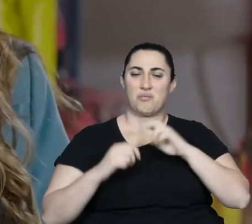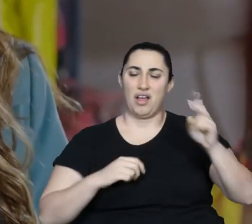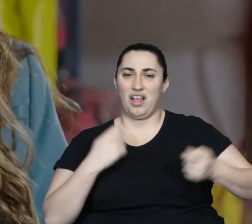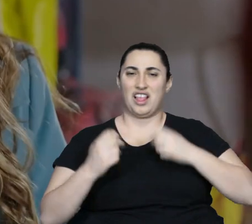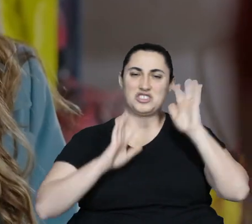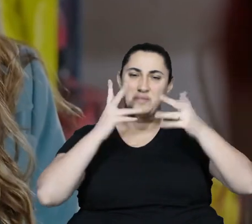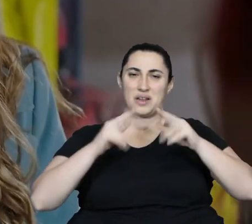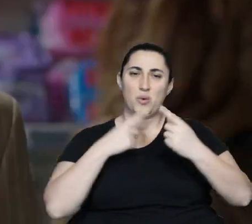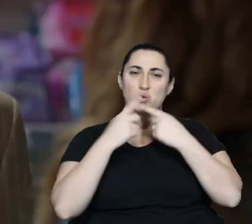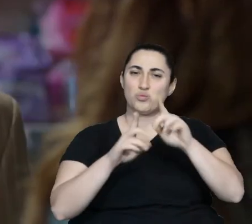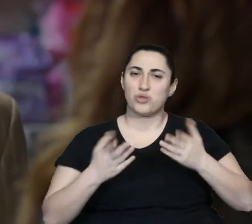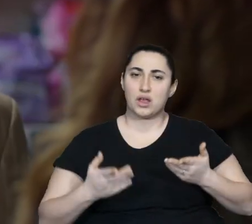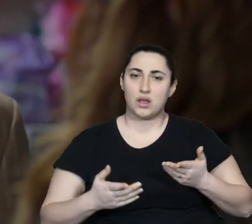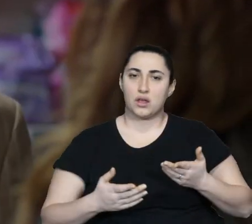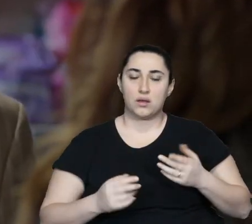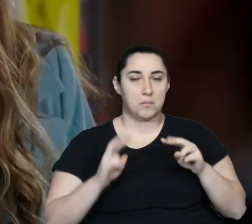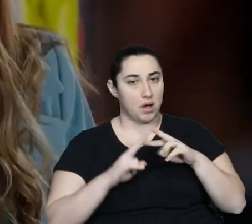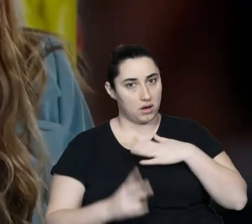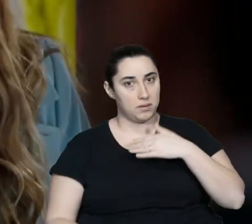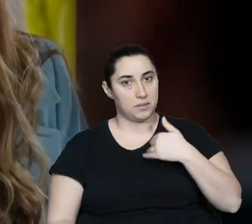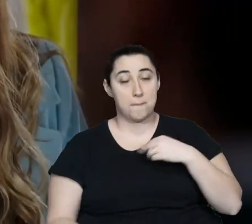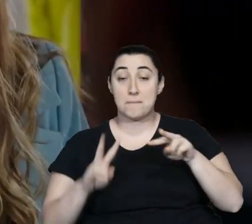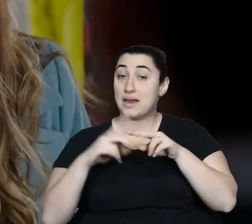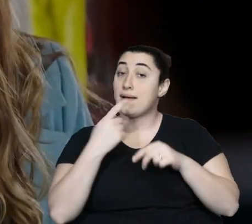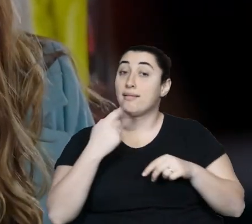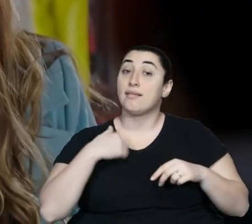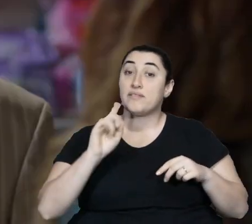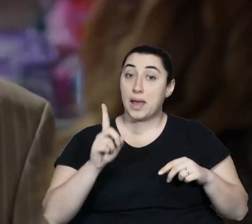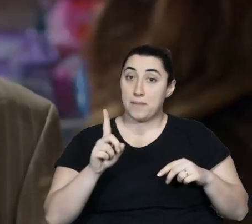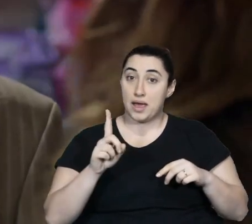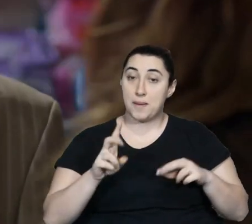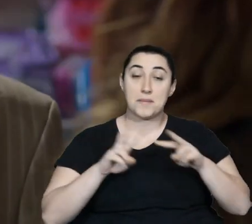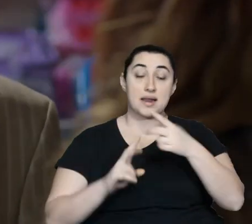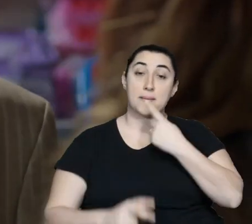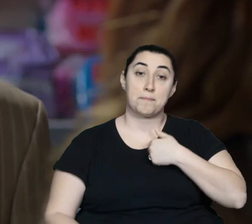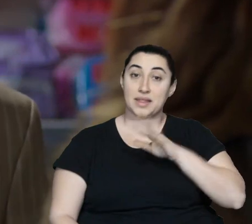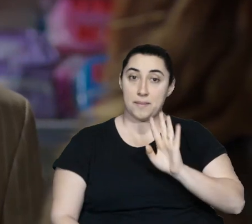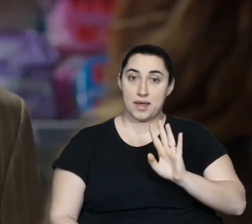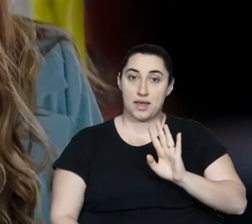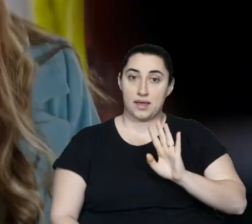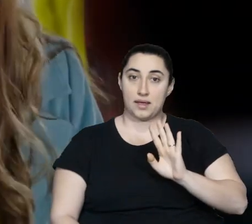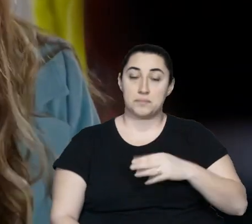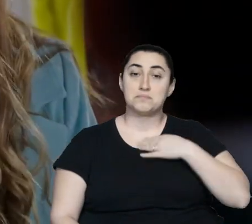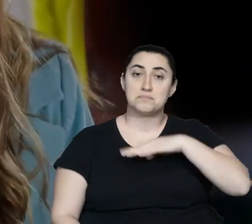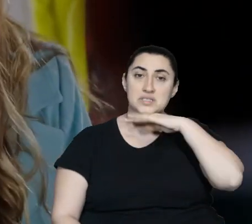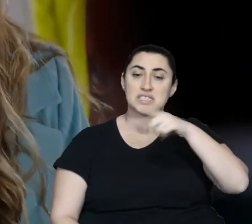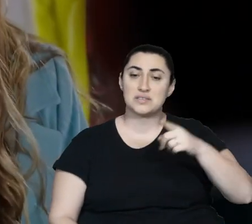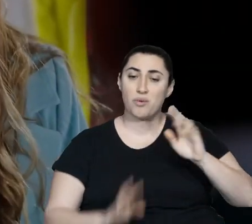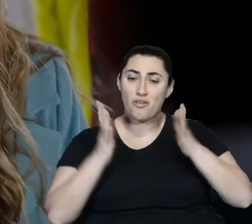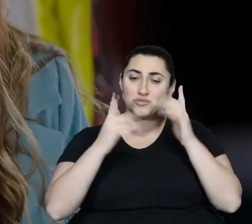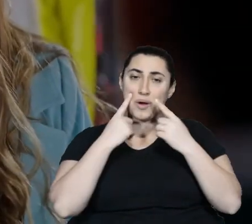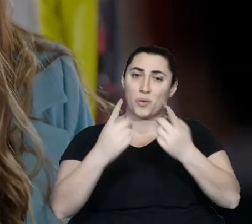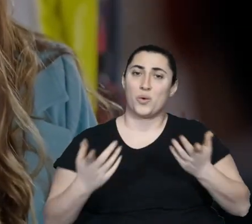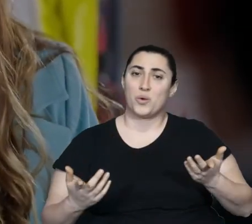tavırlar, serseri gibi konuşmalar. Maral'ım ben... Maral'ım falan deme bana. Maral'ım falan deme. Bıktım ben senin bu